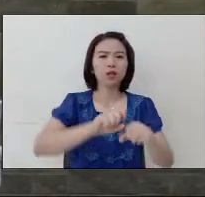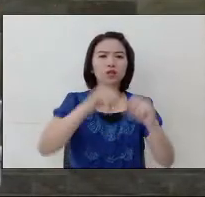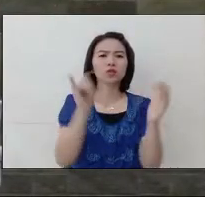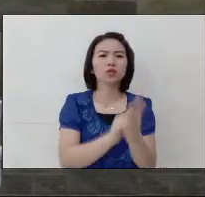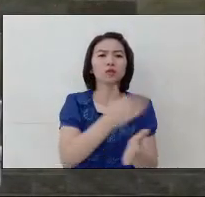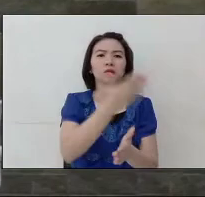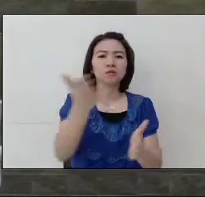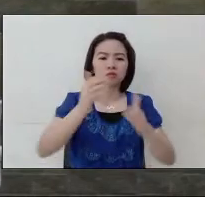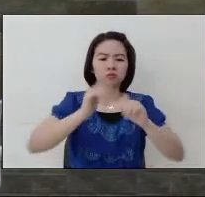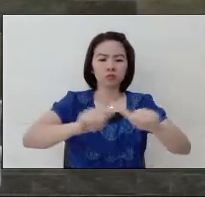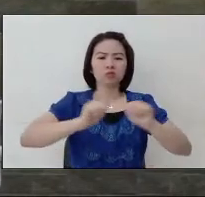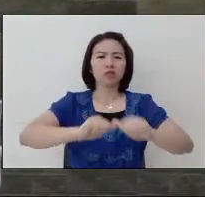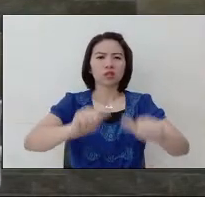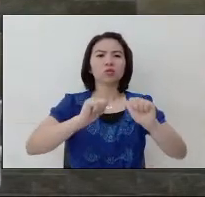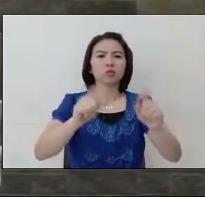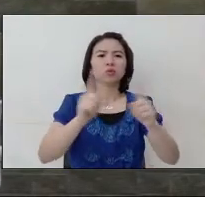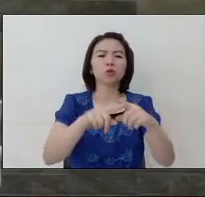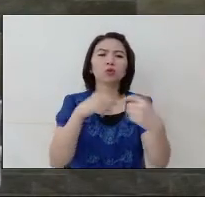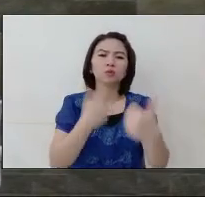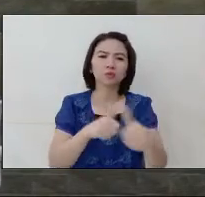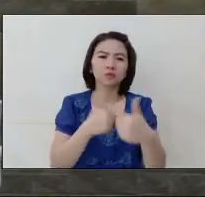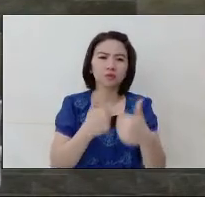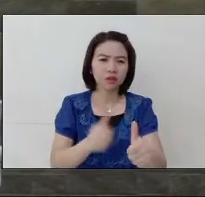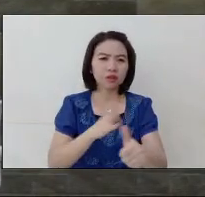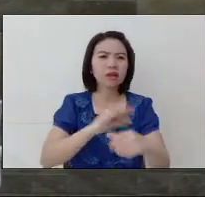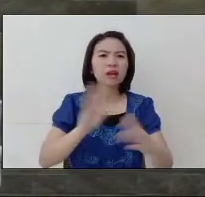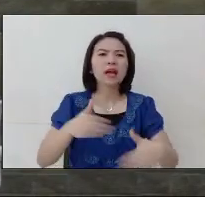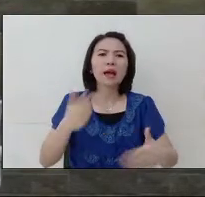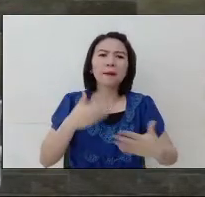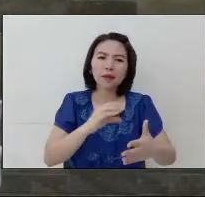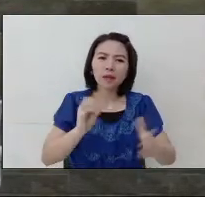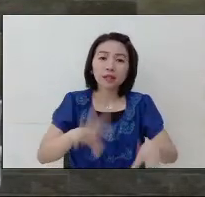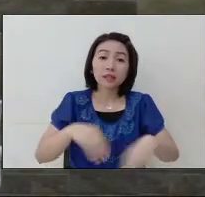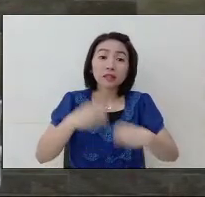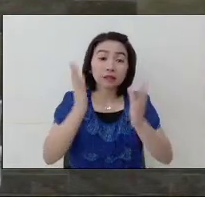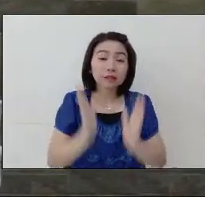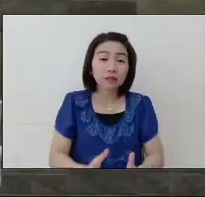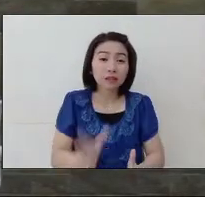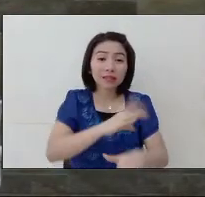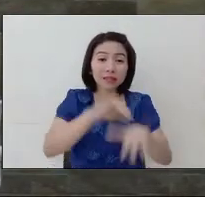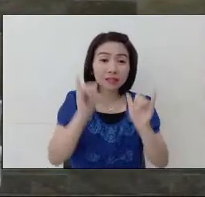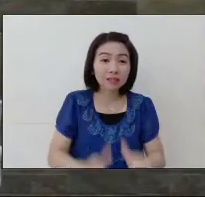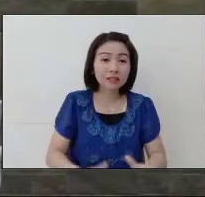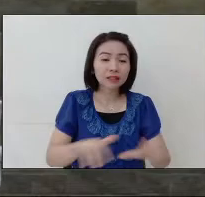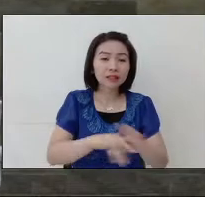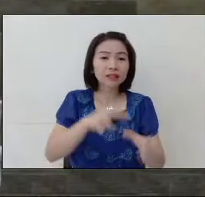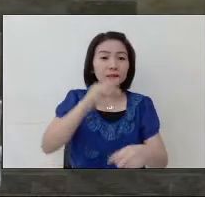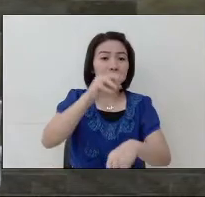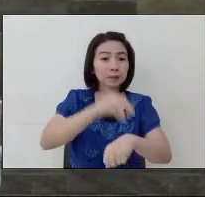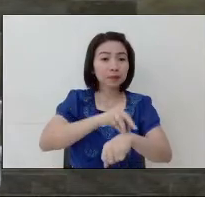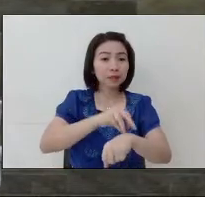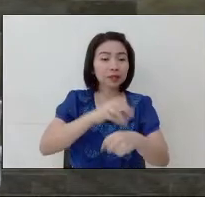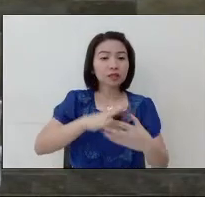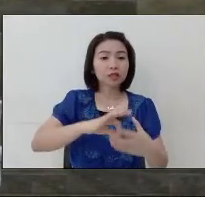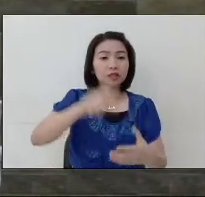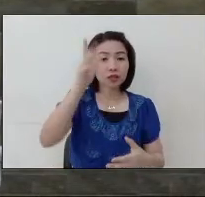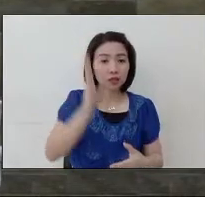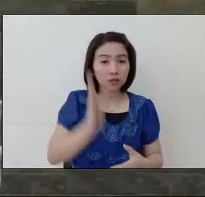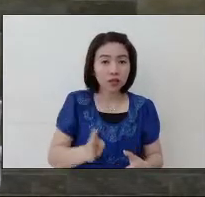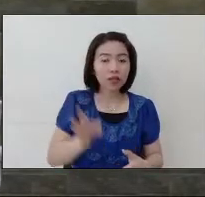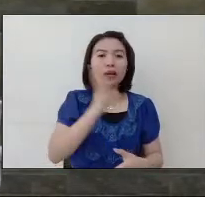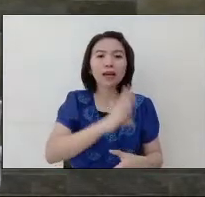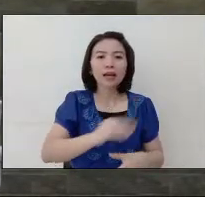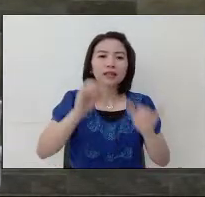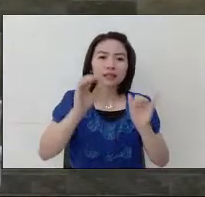masaya at mapagbigay at nananatili kayo sa gawain ng Panginoon at napapanatili ninyo ang patotoo ng